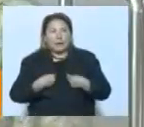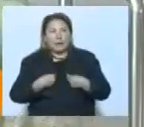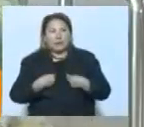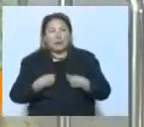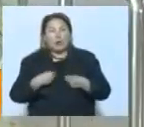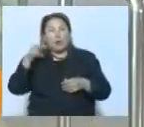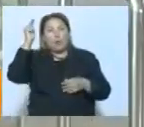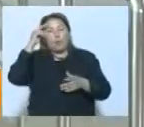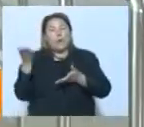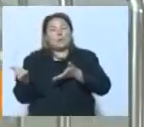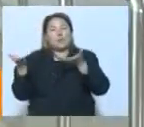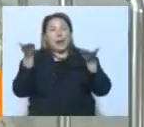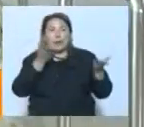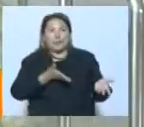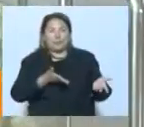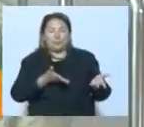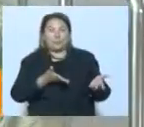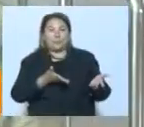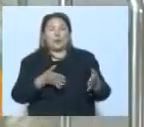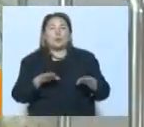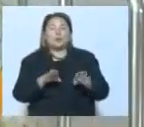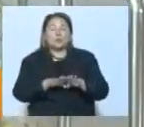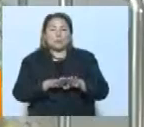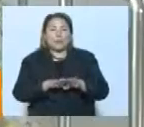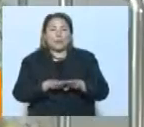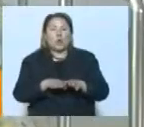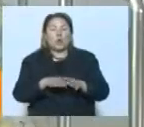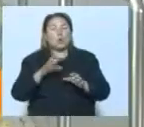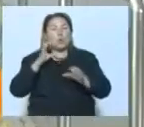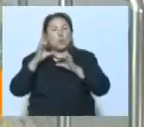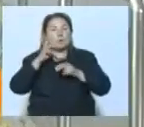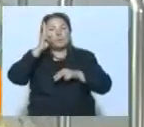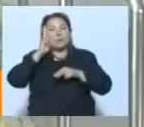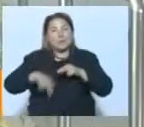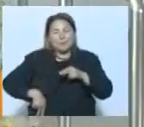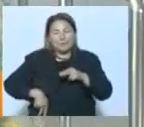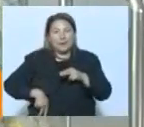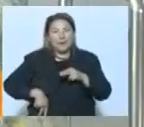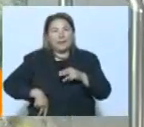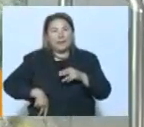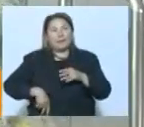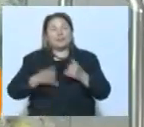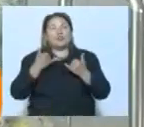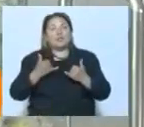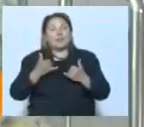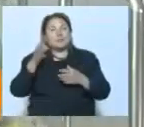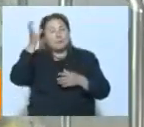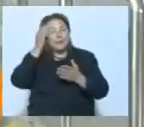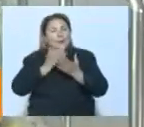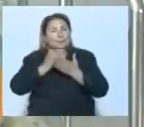Бізге оқуға шақырып бізерді. Осында курс бітіріп, енді білімді